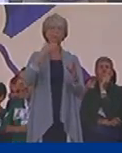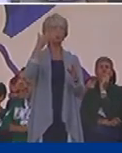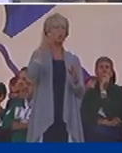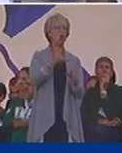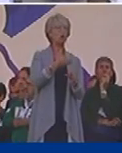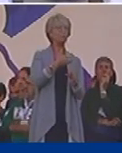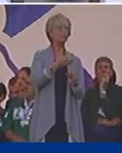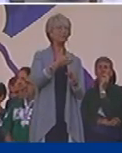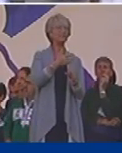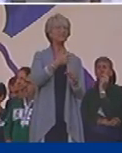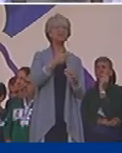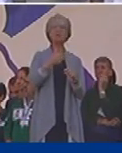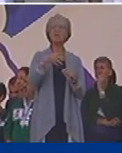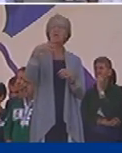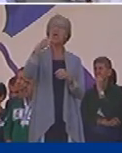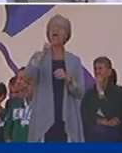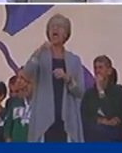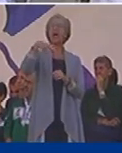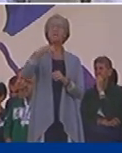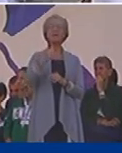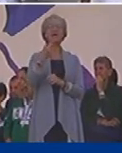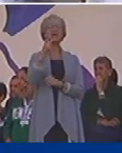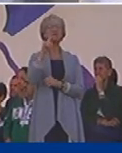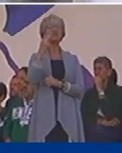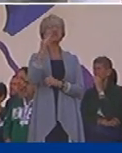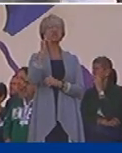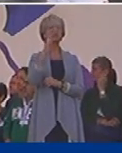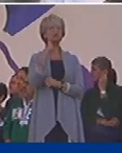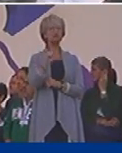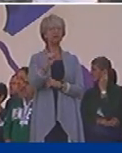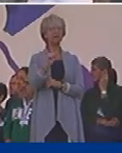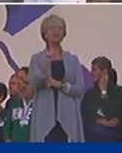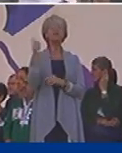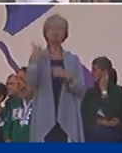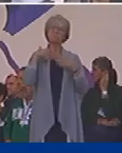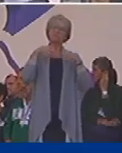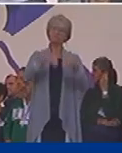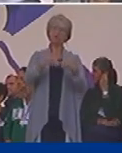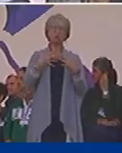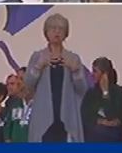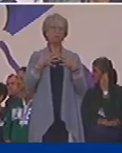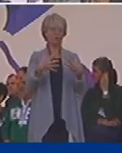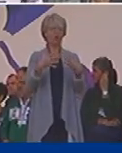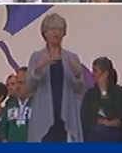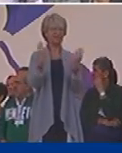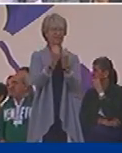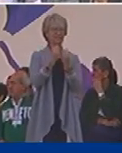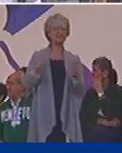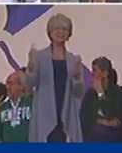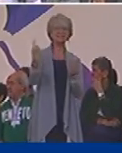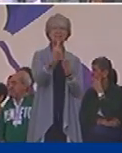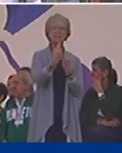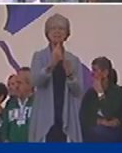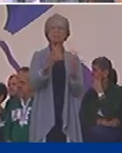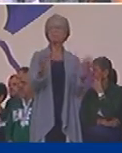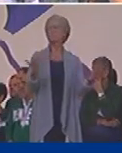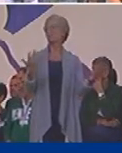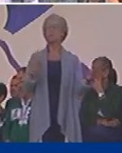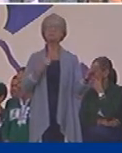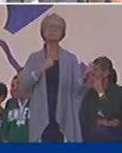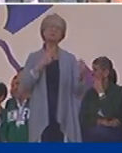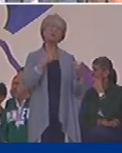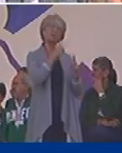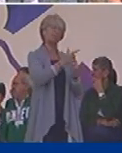sindaco di Amatrice che giustamente ha detto: "Sarei venuto volentieri in mezzo a voi, ma ho la mia gente da